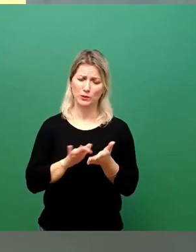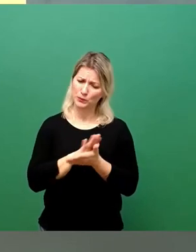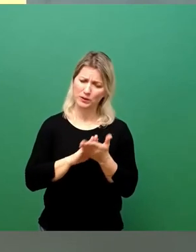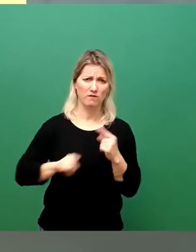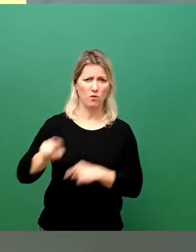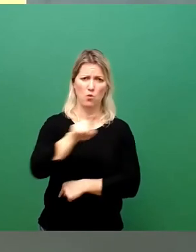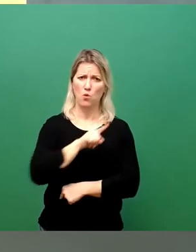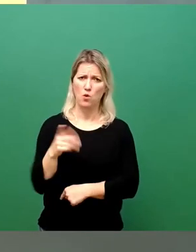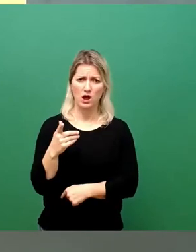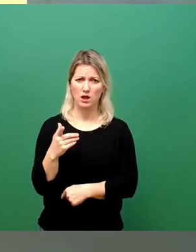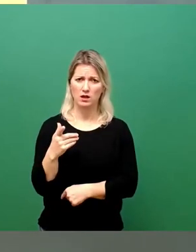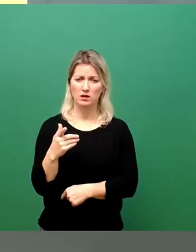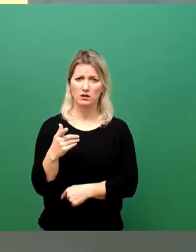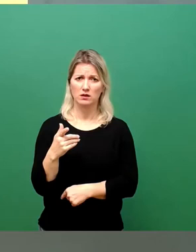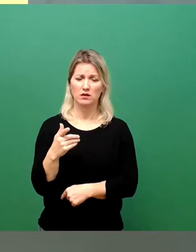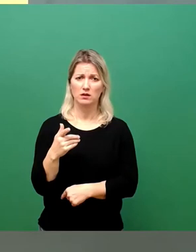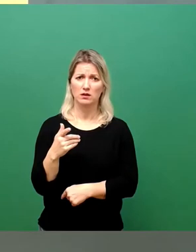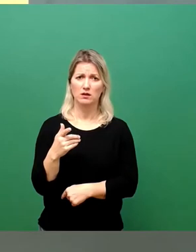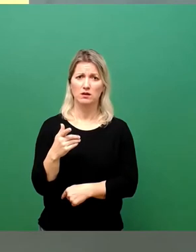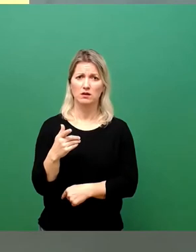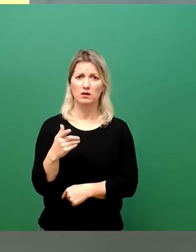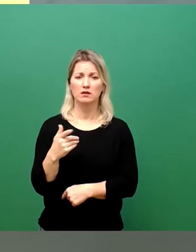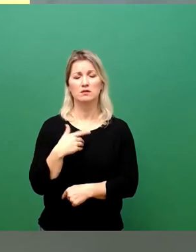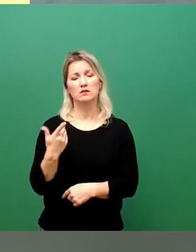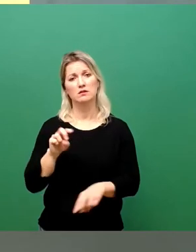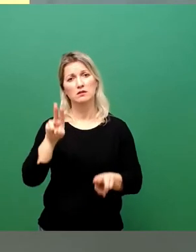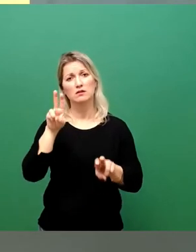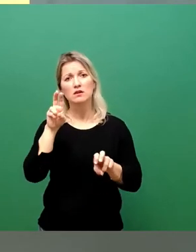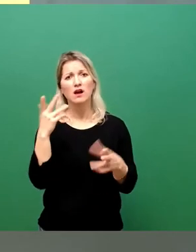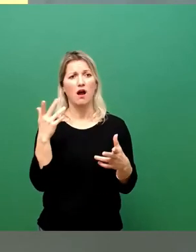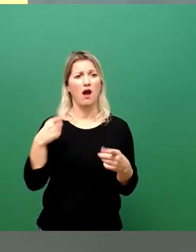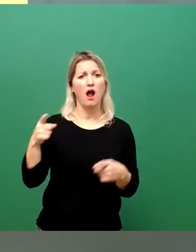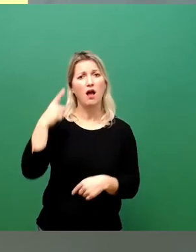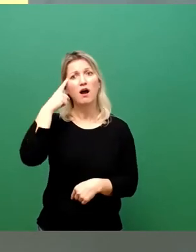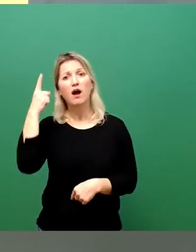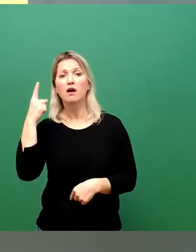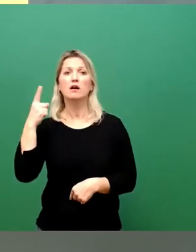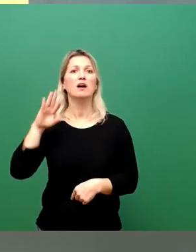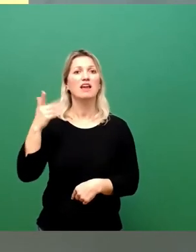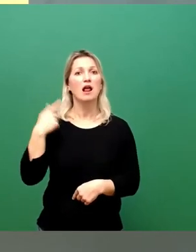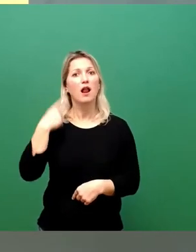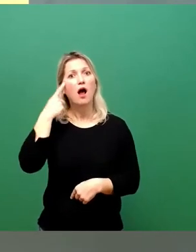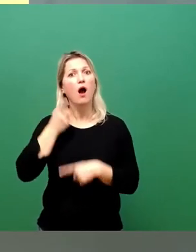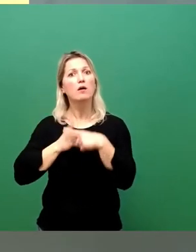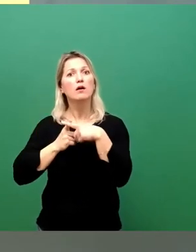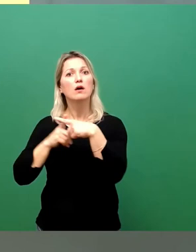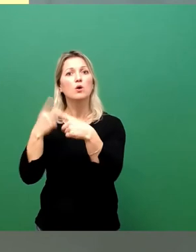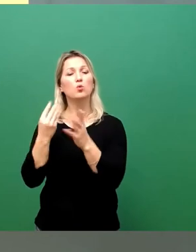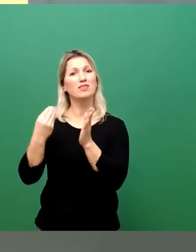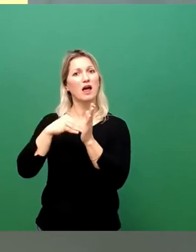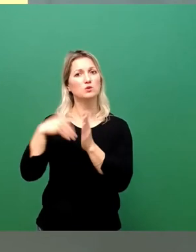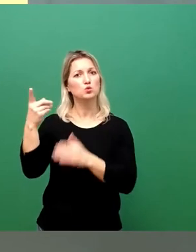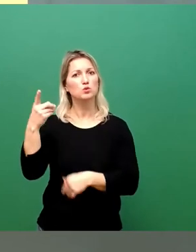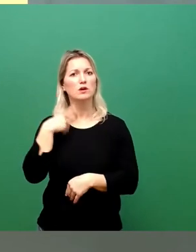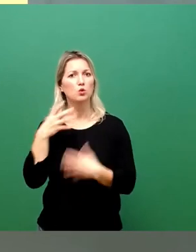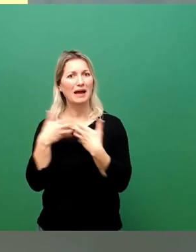Den Kontext aus brechreizerregender Doppelmoral, Aufrüstungseuphorie und Kriegsrhetorik in unserem Land